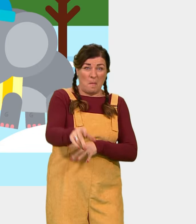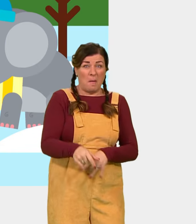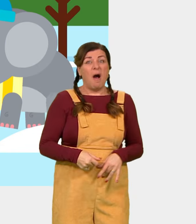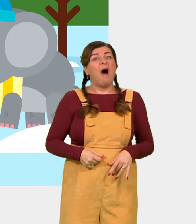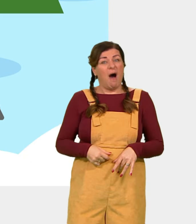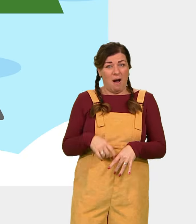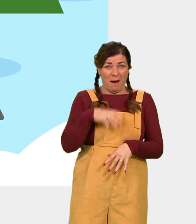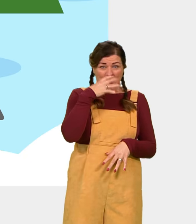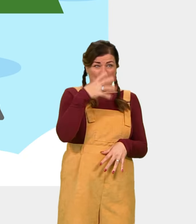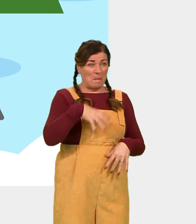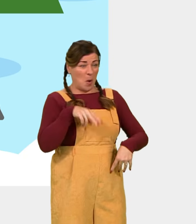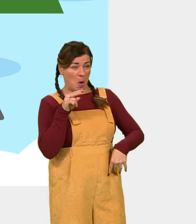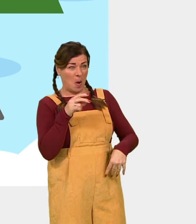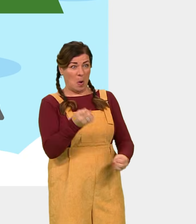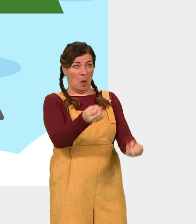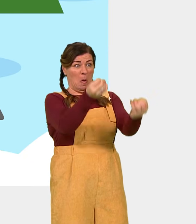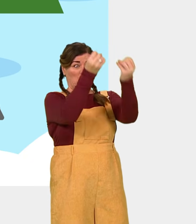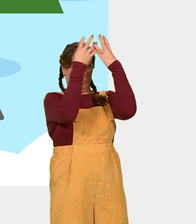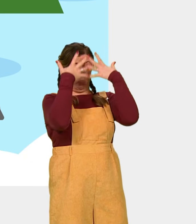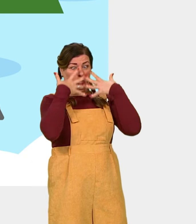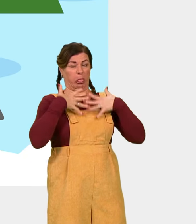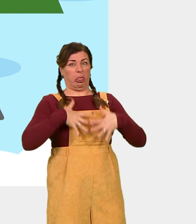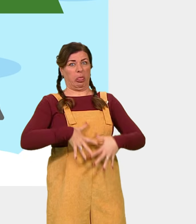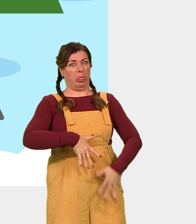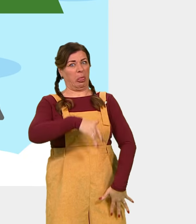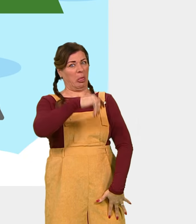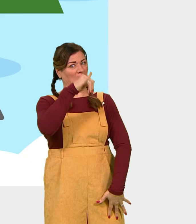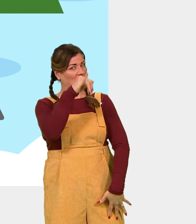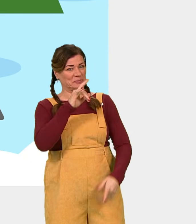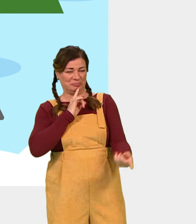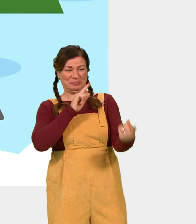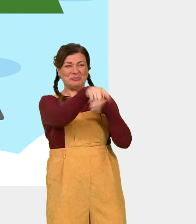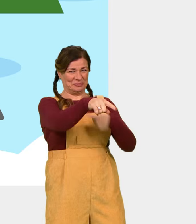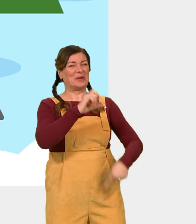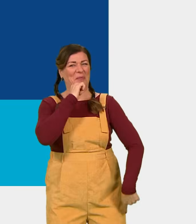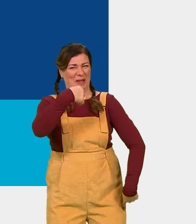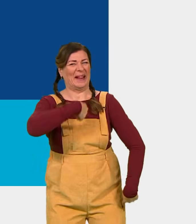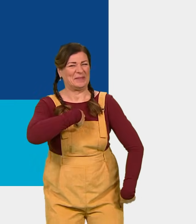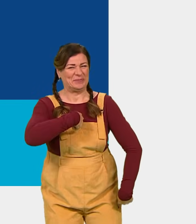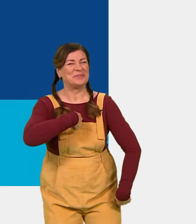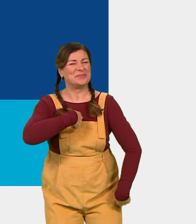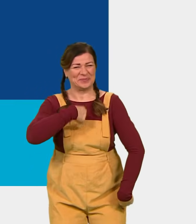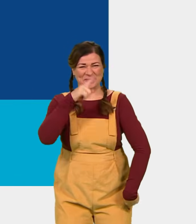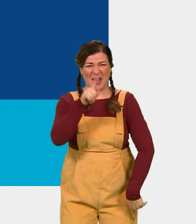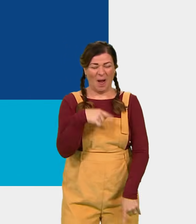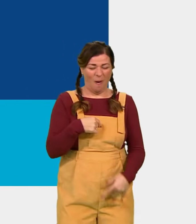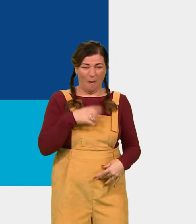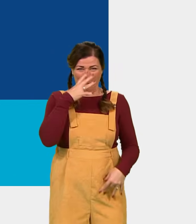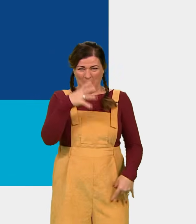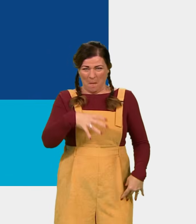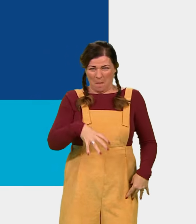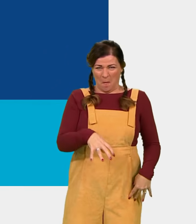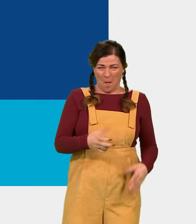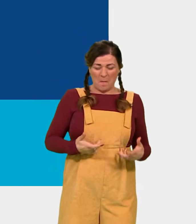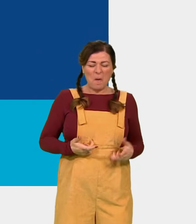plwmp druan. Ha! Nes di ddewis yr anifail anghywir fyna, bolgi, chwarddodd plwmp, gan ddechrau signo